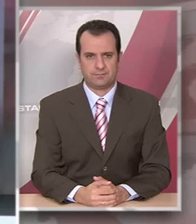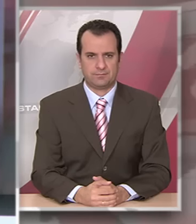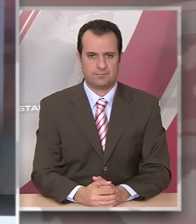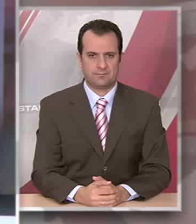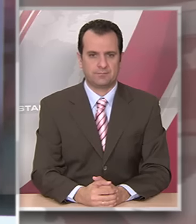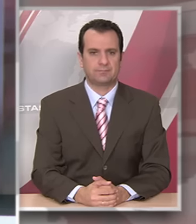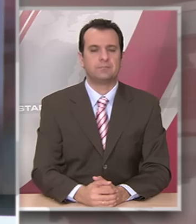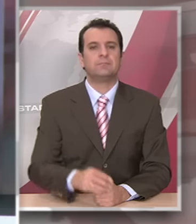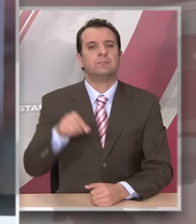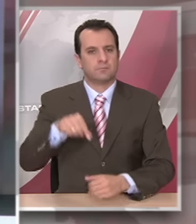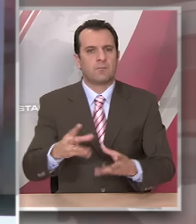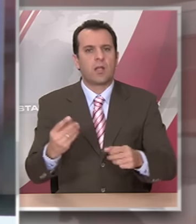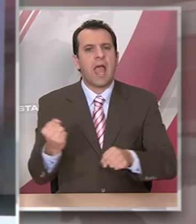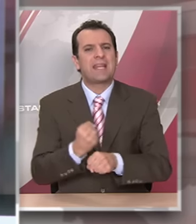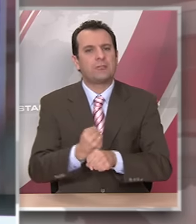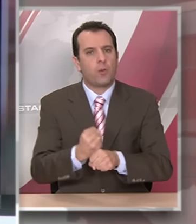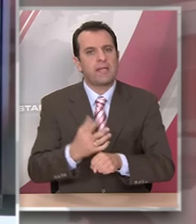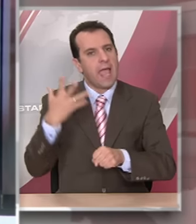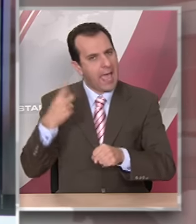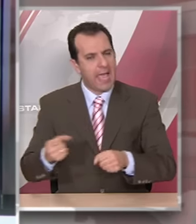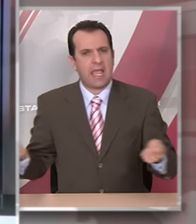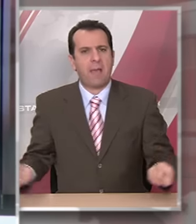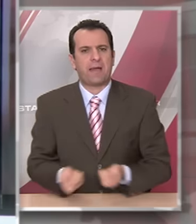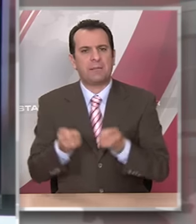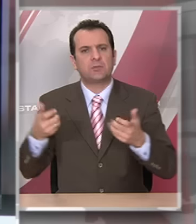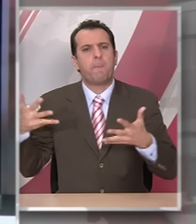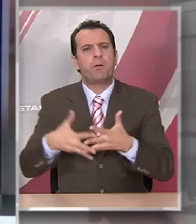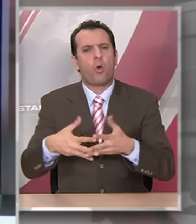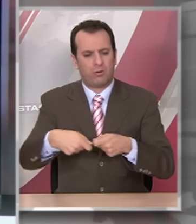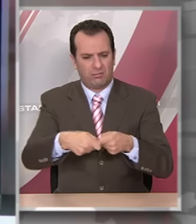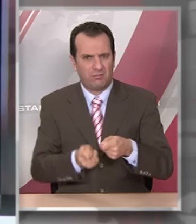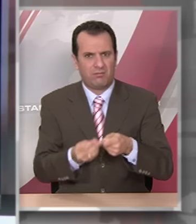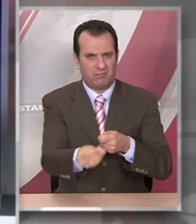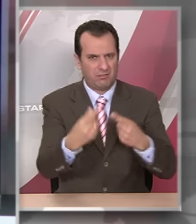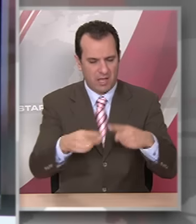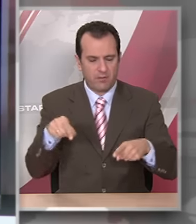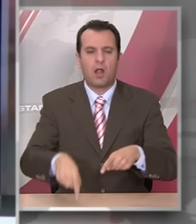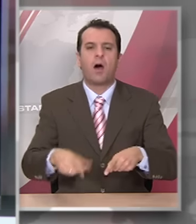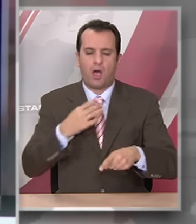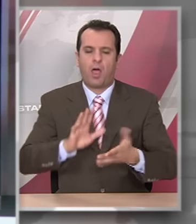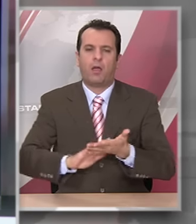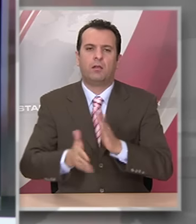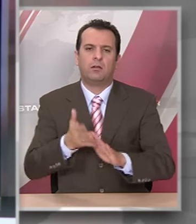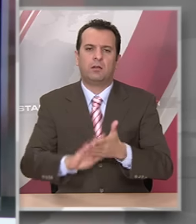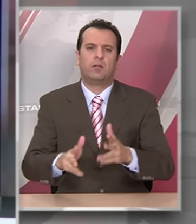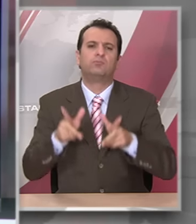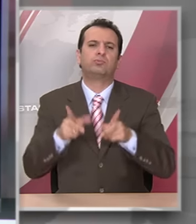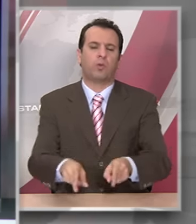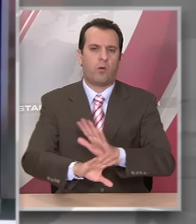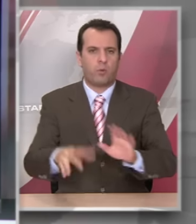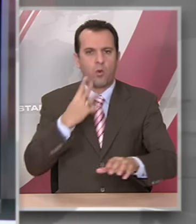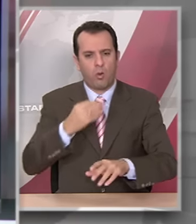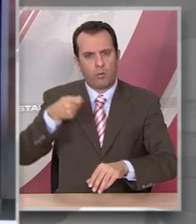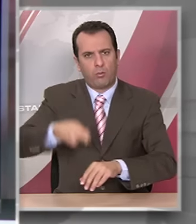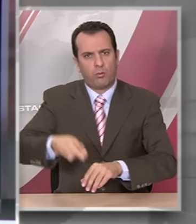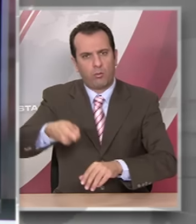Κατά δεκάδες σπέβδουν οι εργαζόμενοι να κλείσουν τα μπλοκάκια παροχής υπηρεσιών. Οι επιβαρύνσεις είναι τεράστιες, ενώ καλούνται να πληρώσουν 130